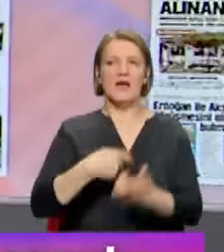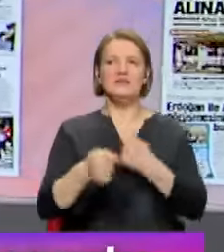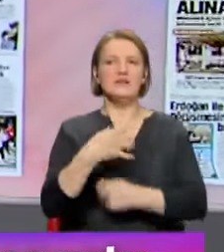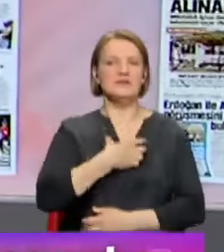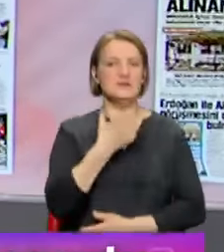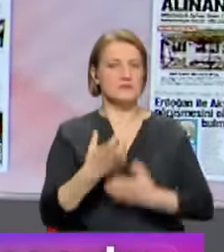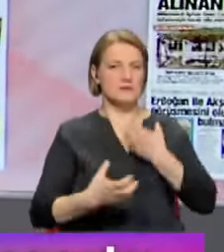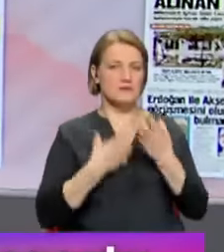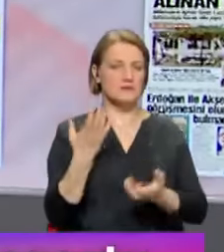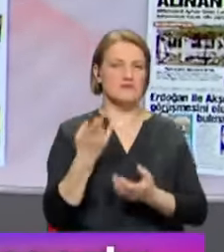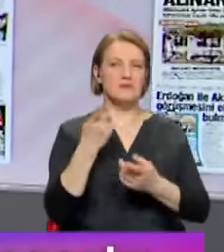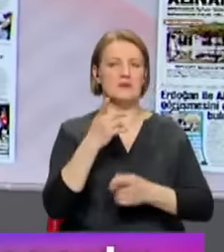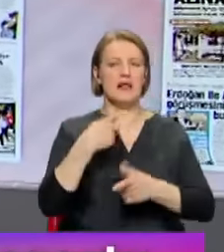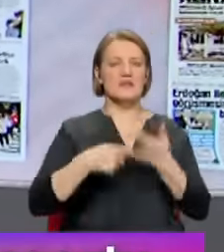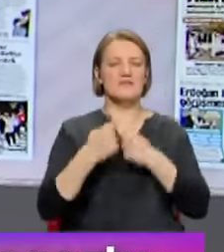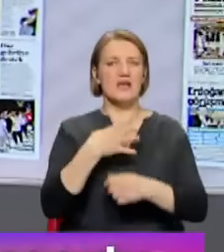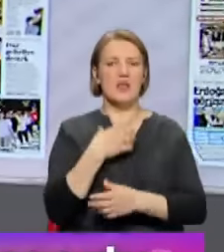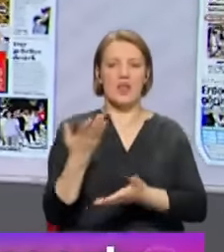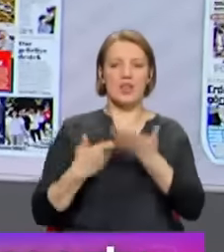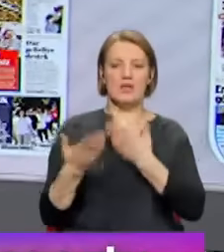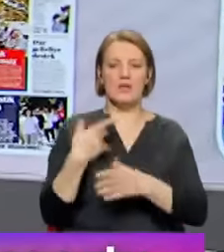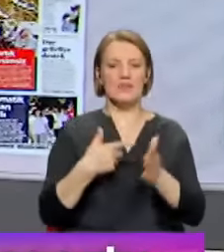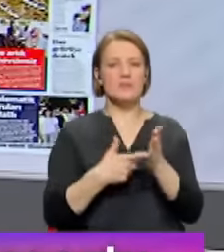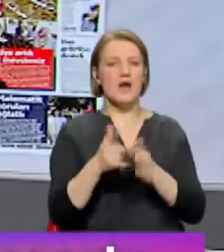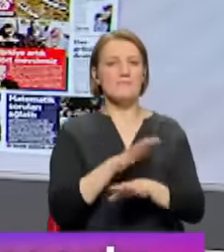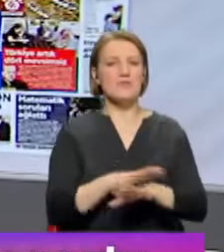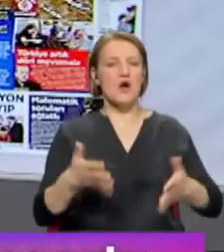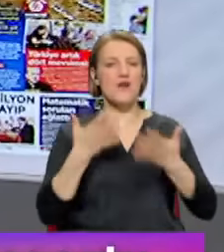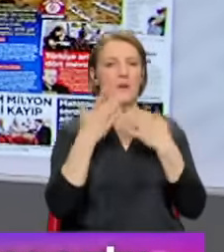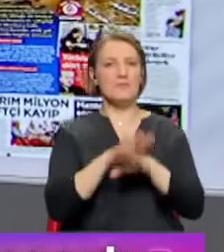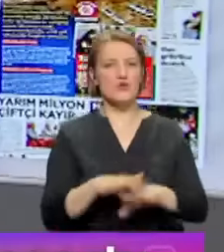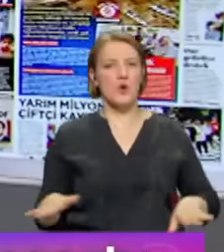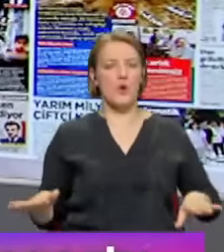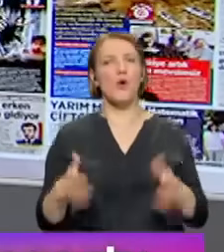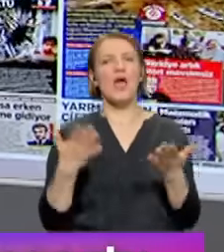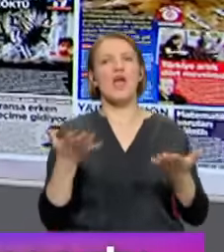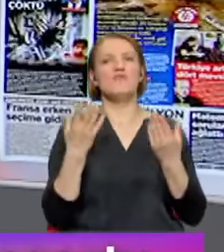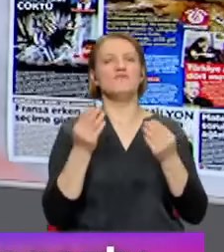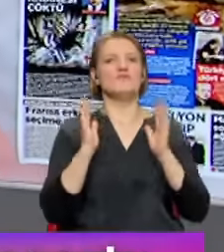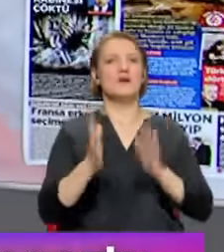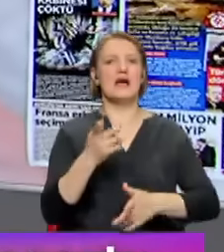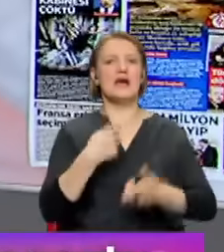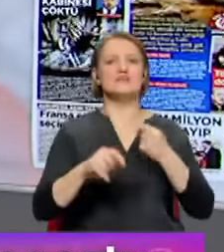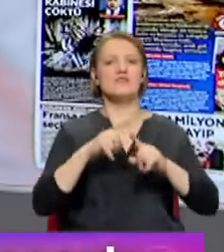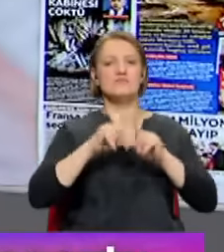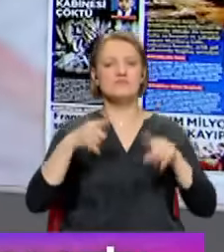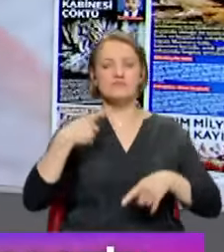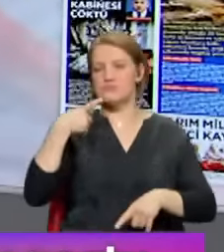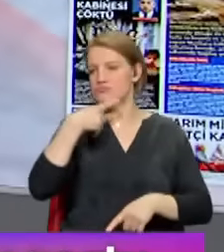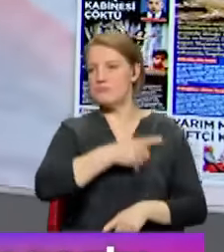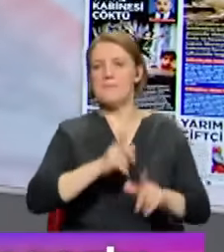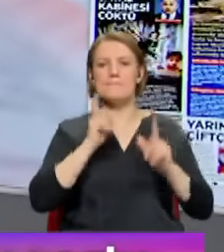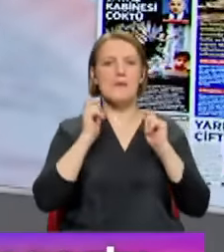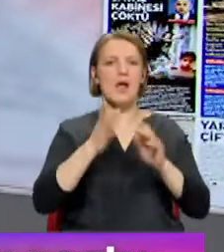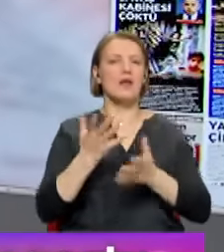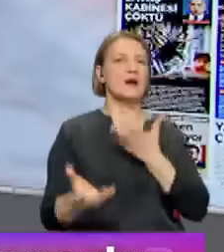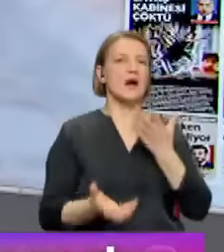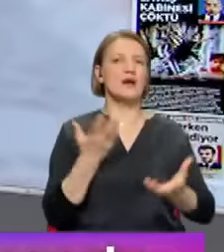dertli. Bakın bir esnafımız kendisi anlattı. Tarım bitiyor, hayvancılık bitiyor. En çok da esnafı bu zorluyor.